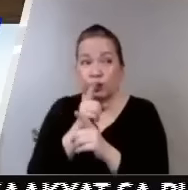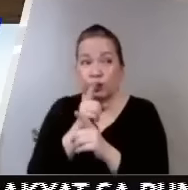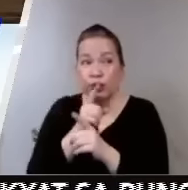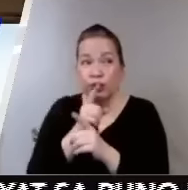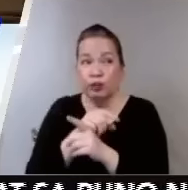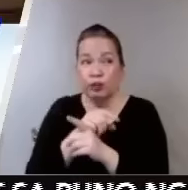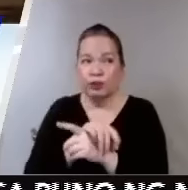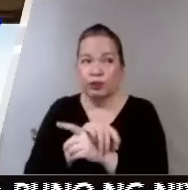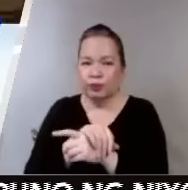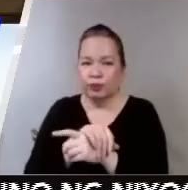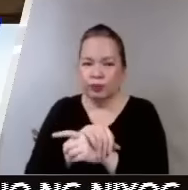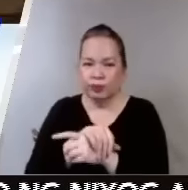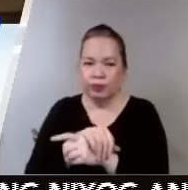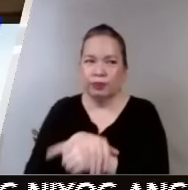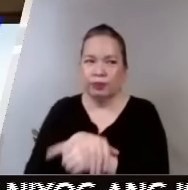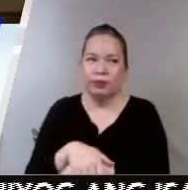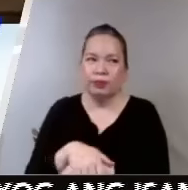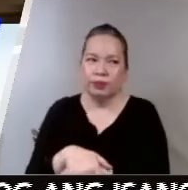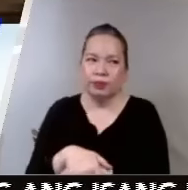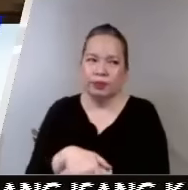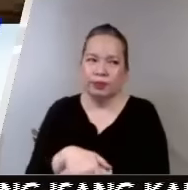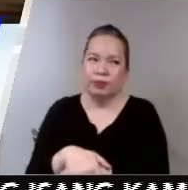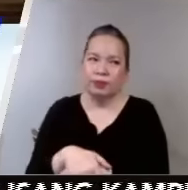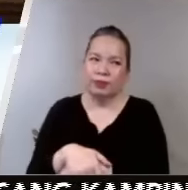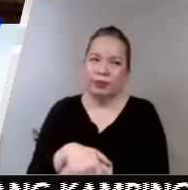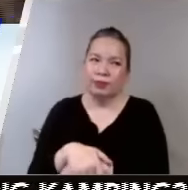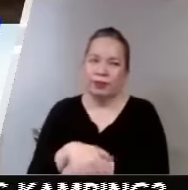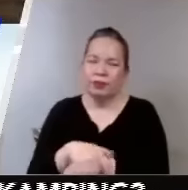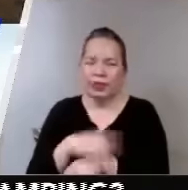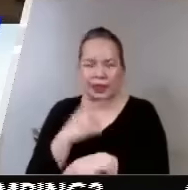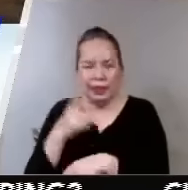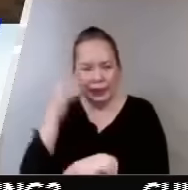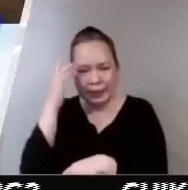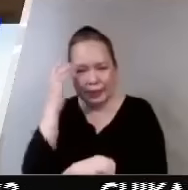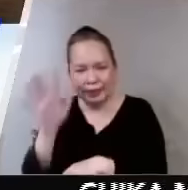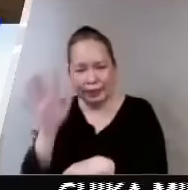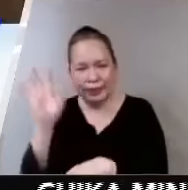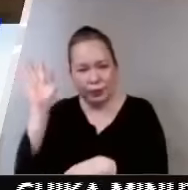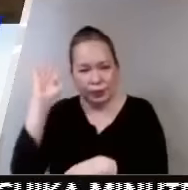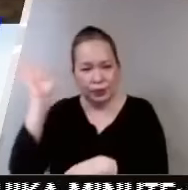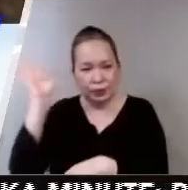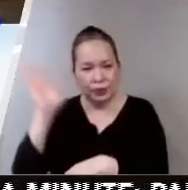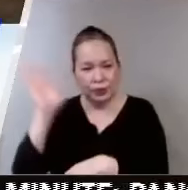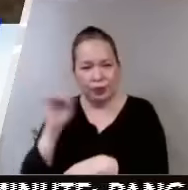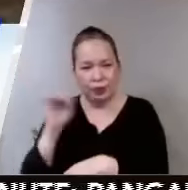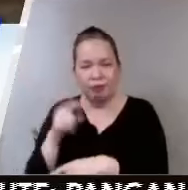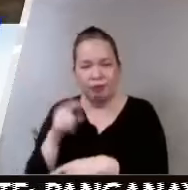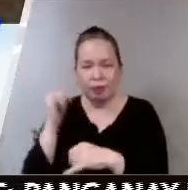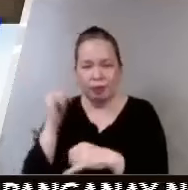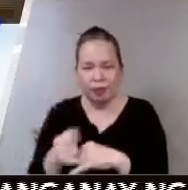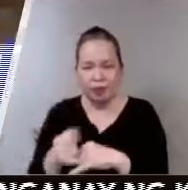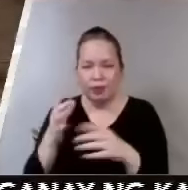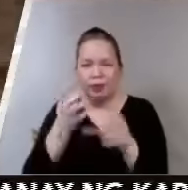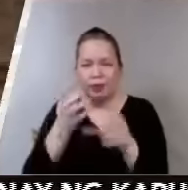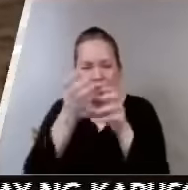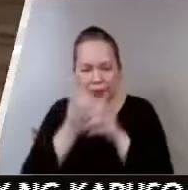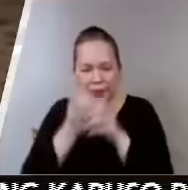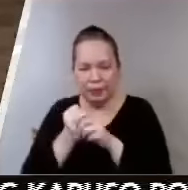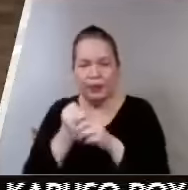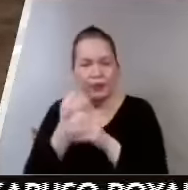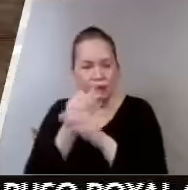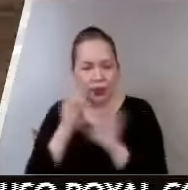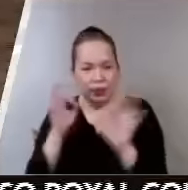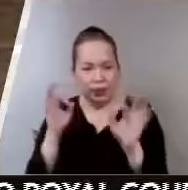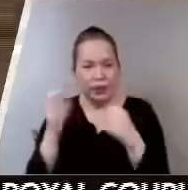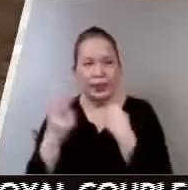o greatest of all time sa kakaiba nitong trip. In the end, malaya na muli ang kambing at ready na siya